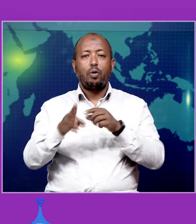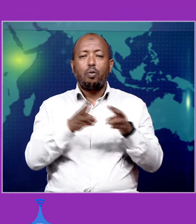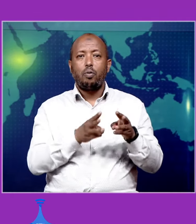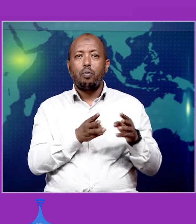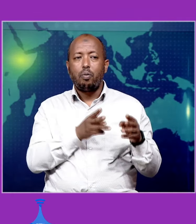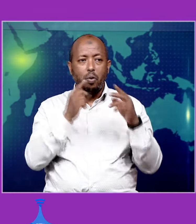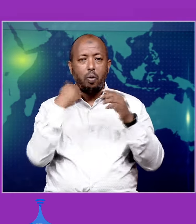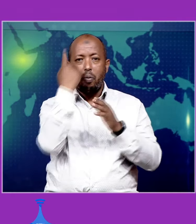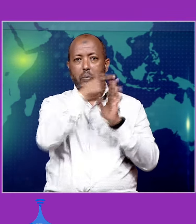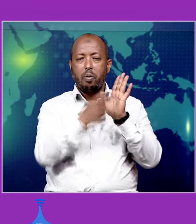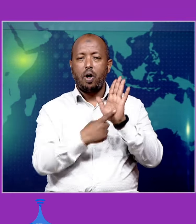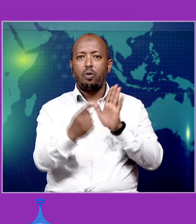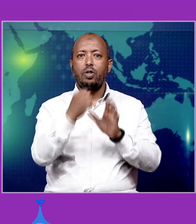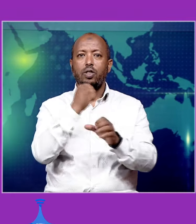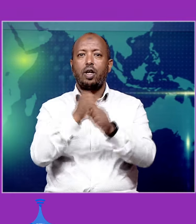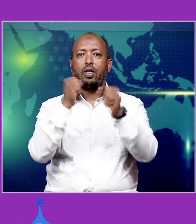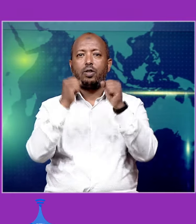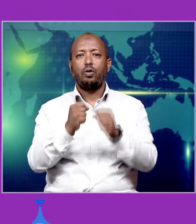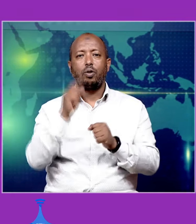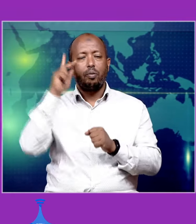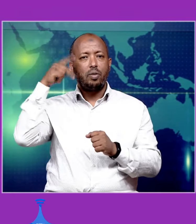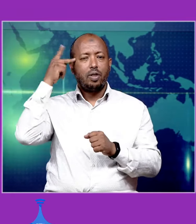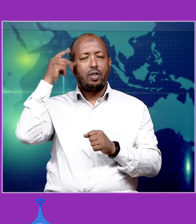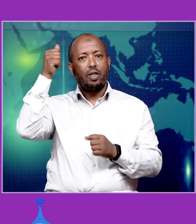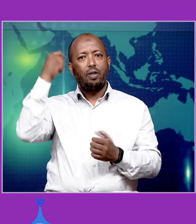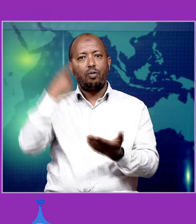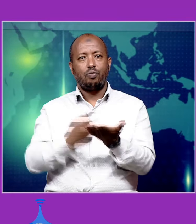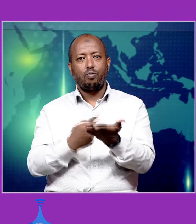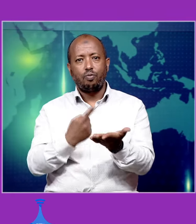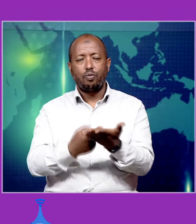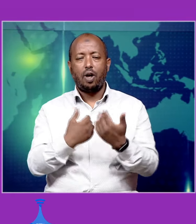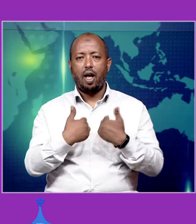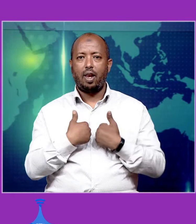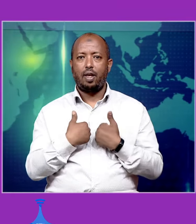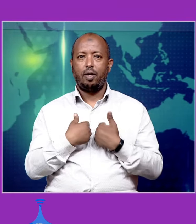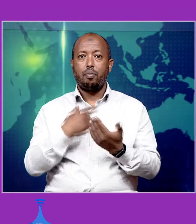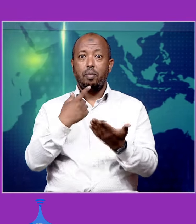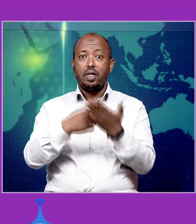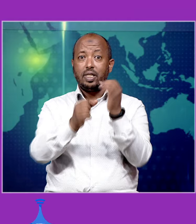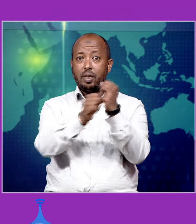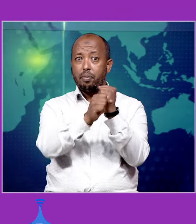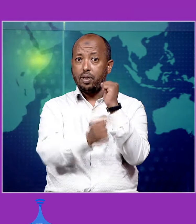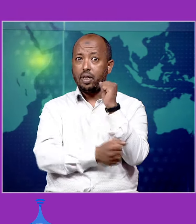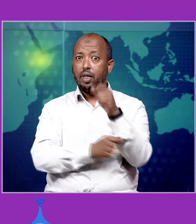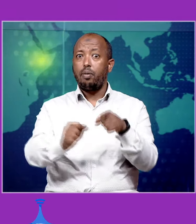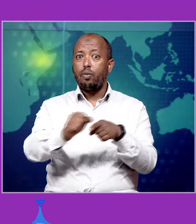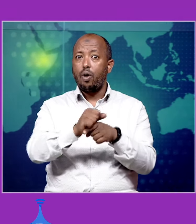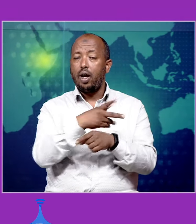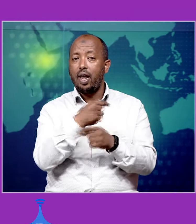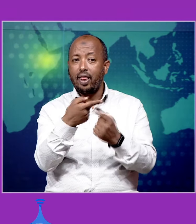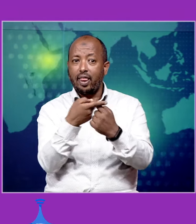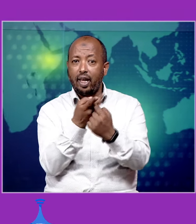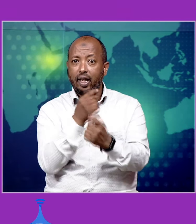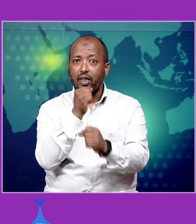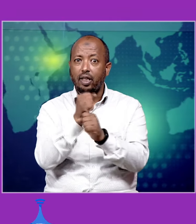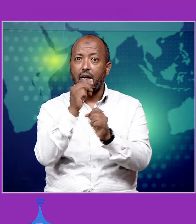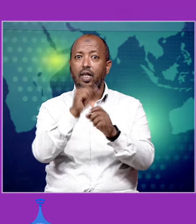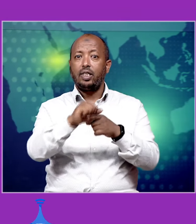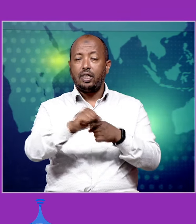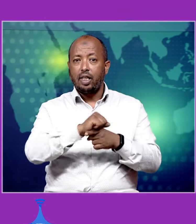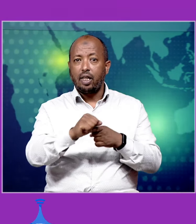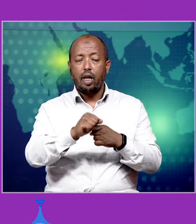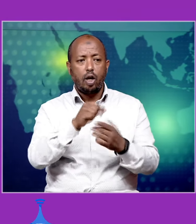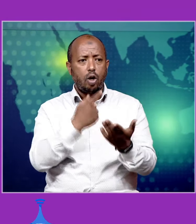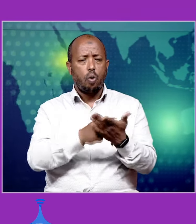مكاينيتون يسرانا كلوت منسترو أكلوال بزيهو مسارات يتكنيك إنا مويا سلت أنا سراتون